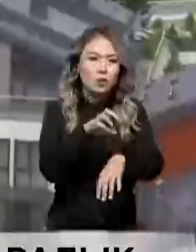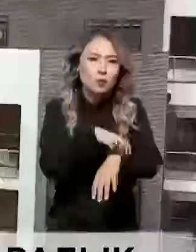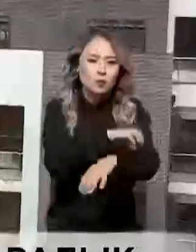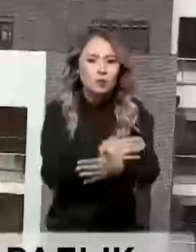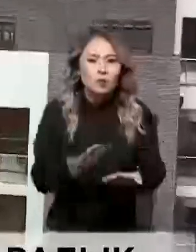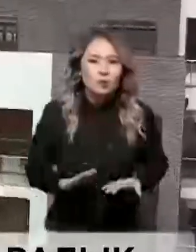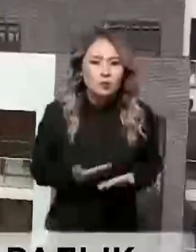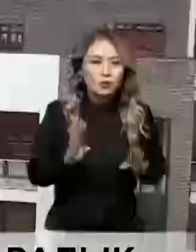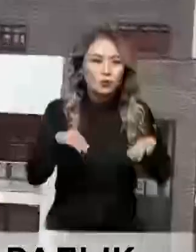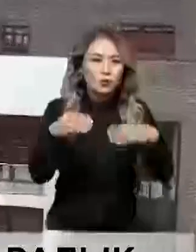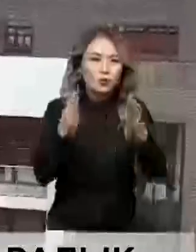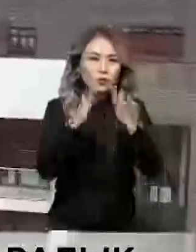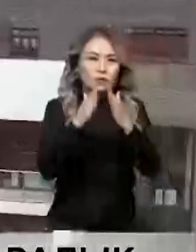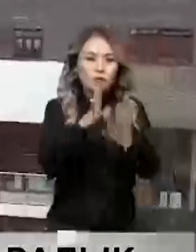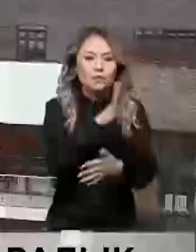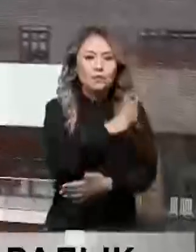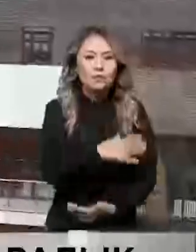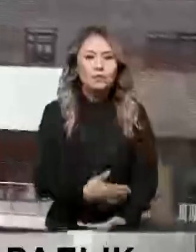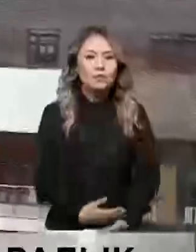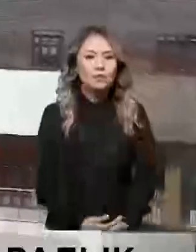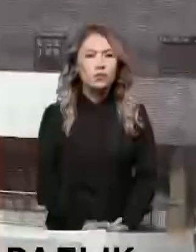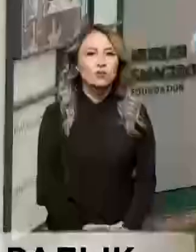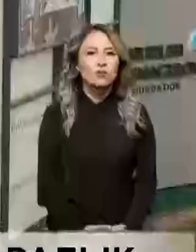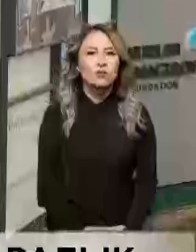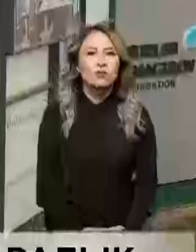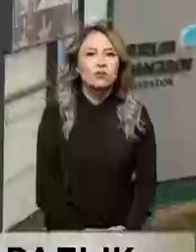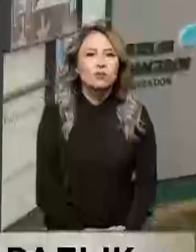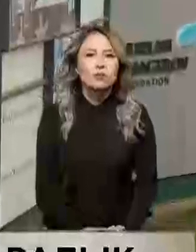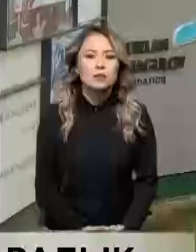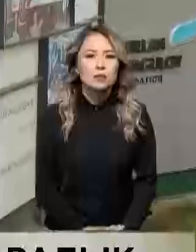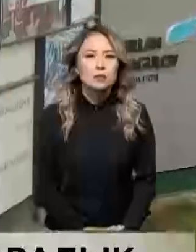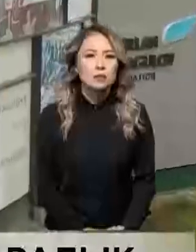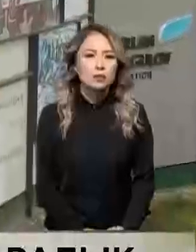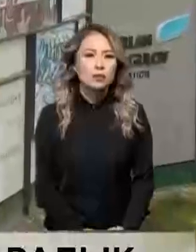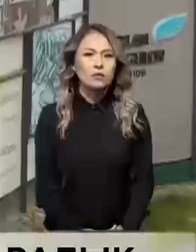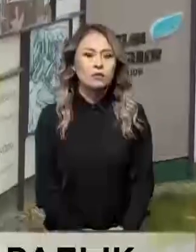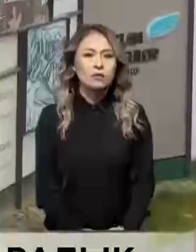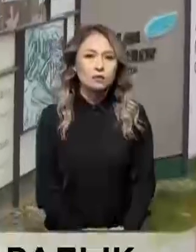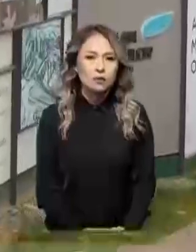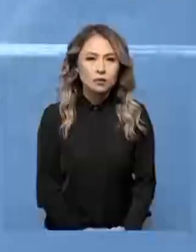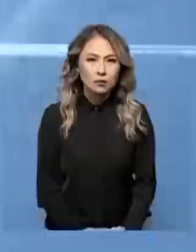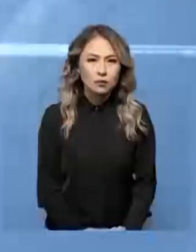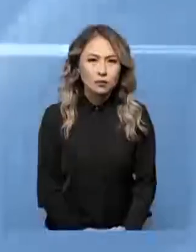кешенін пайдалануға берген. Аршын Кемелжан, Валентин Лабанов, 24 кезет, Алматыдан.